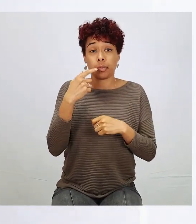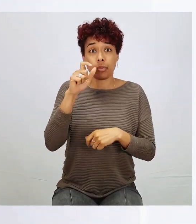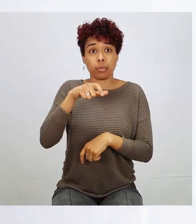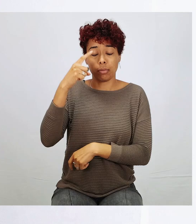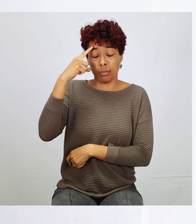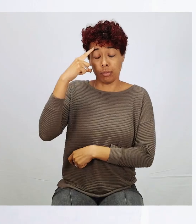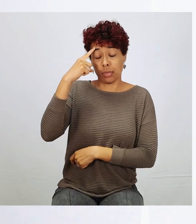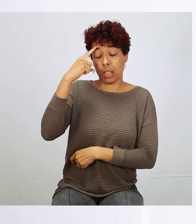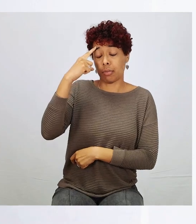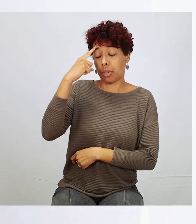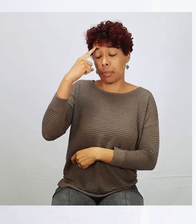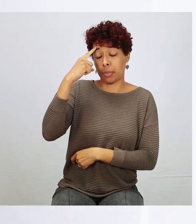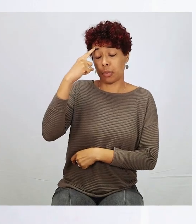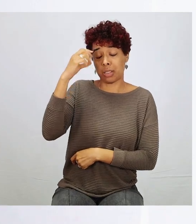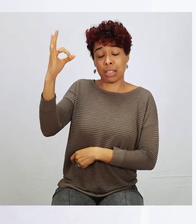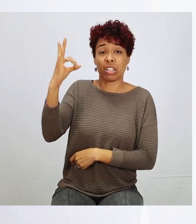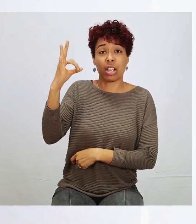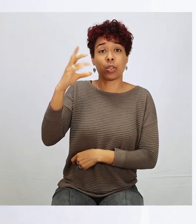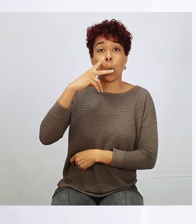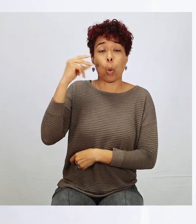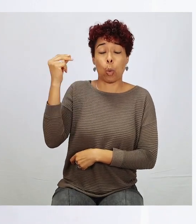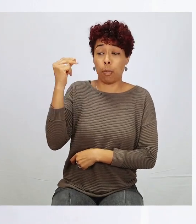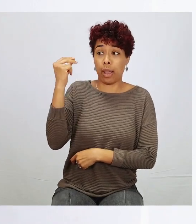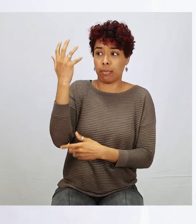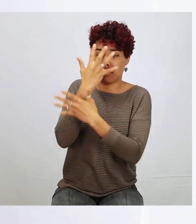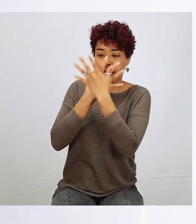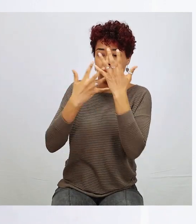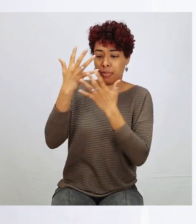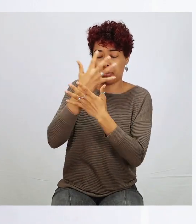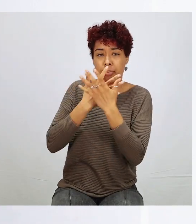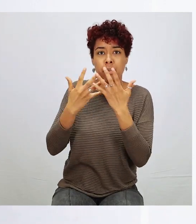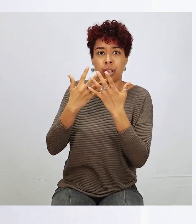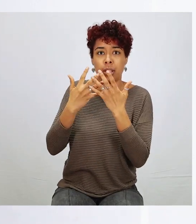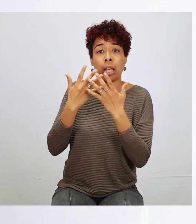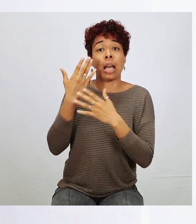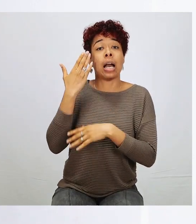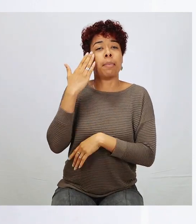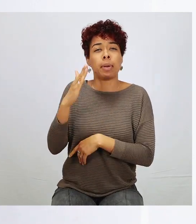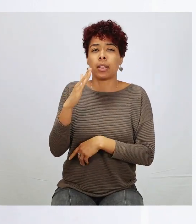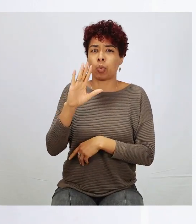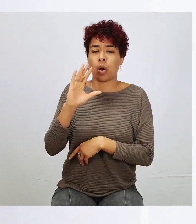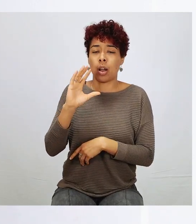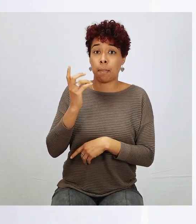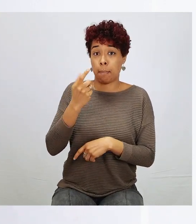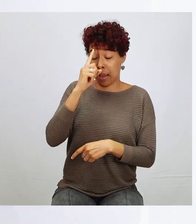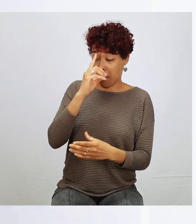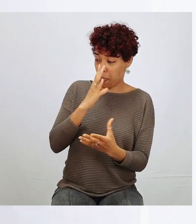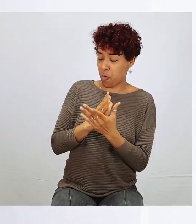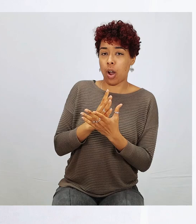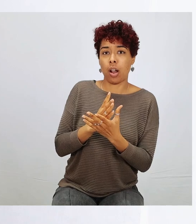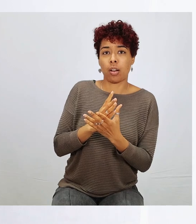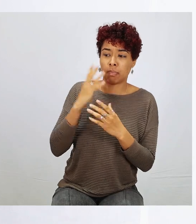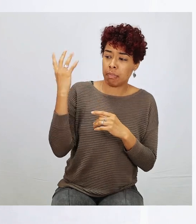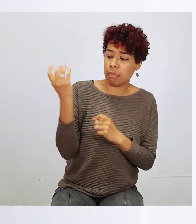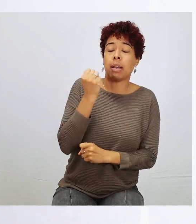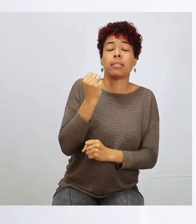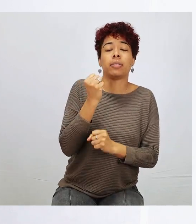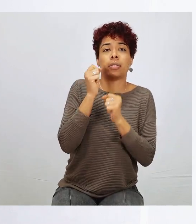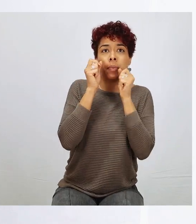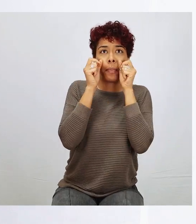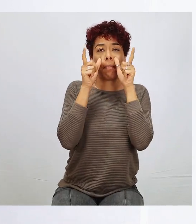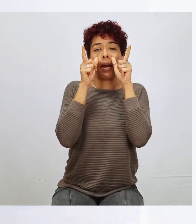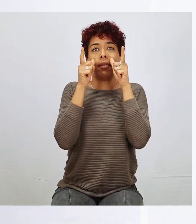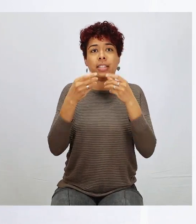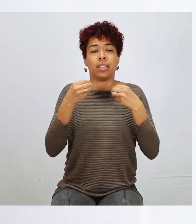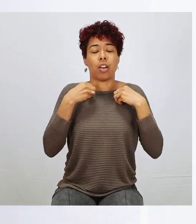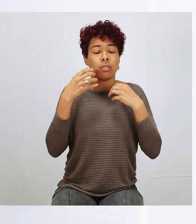humaine. On parle de la croix là. Mais dans tous les domaines, c'est incompréhensible. Mais alors quand tu le saisis par la foi, tu es merveillé et tu es dans